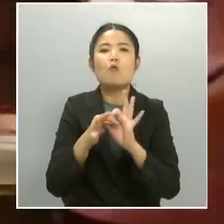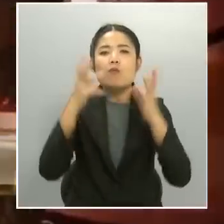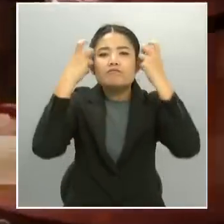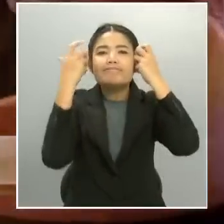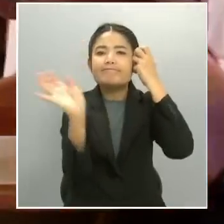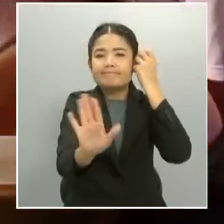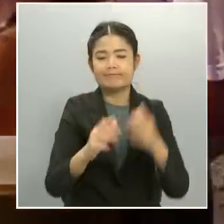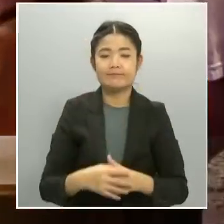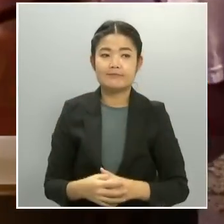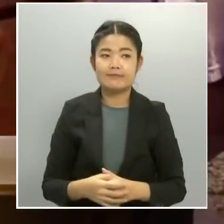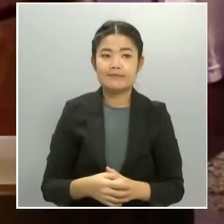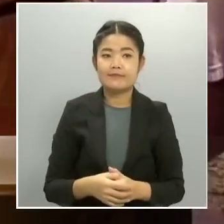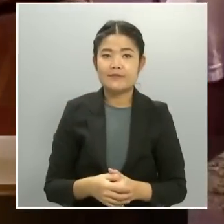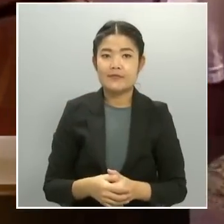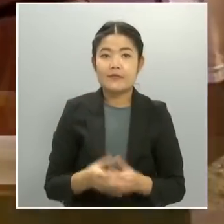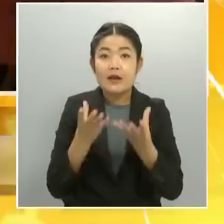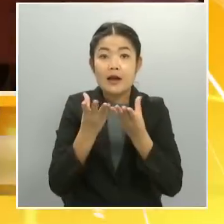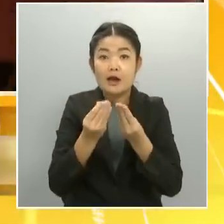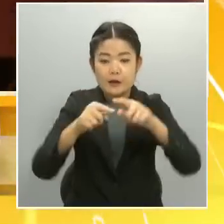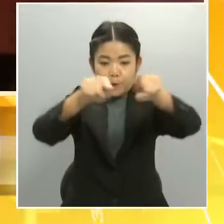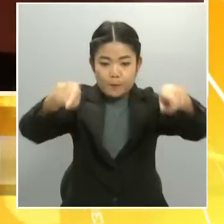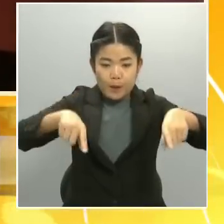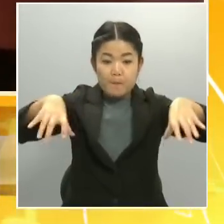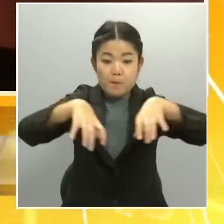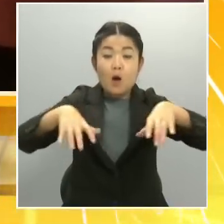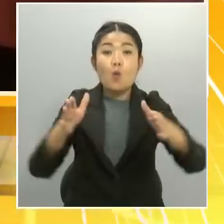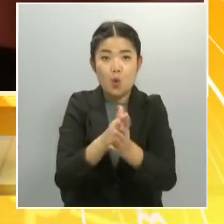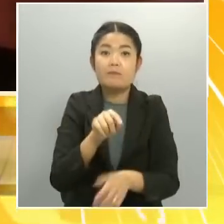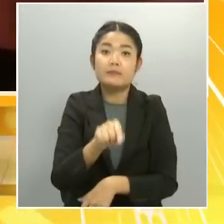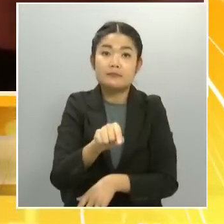ละฮะประเด็นก็คืออยู่ในโฉนดเดียวกัน ค่ะ ท่านผู้ชมเดี๋ยวเราตามกันดู